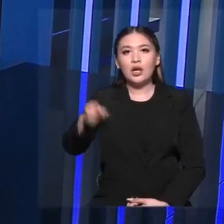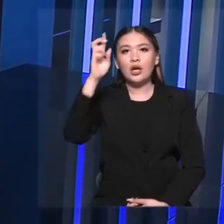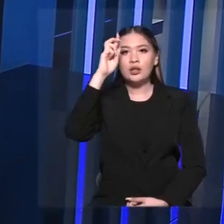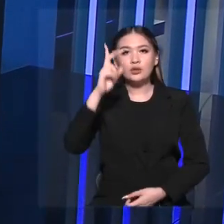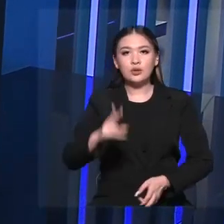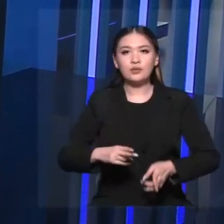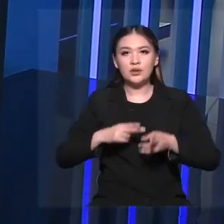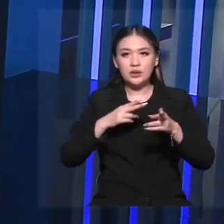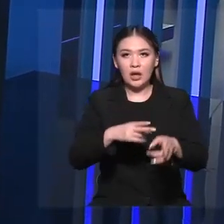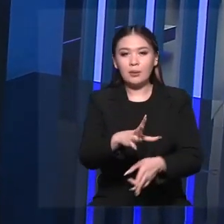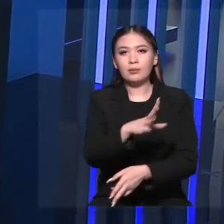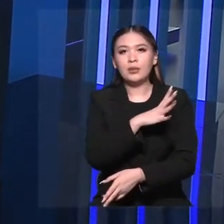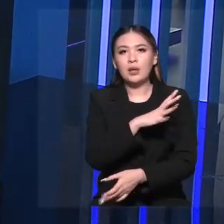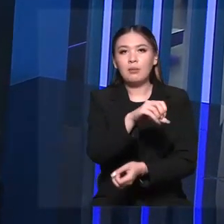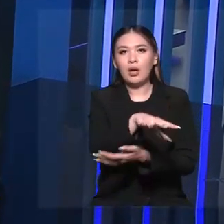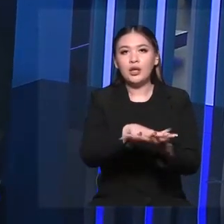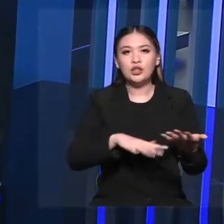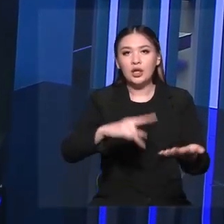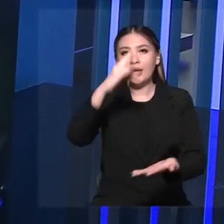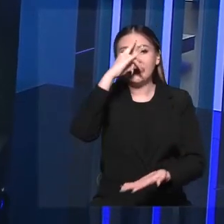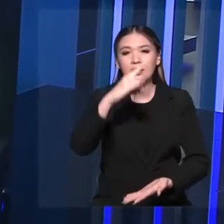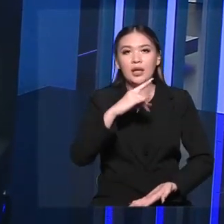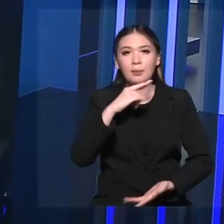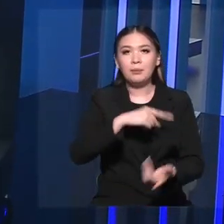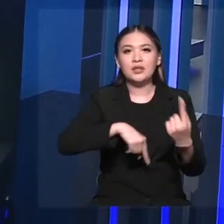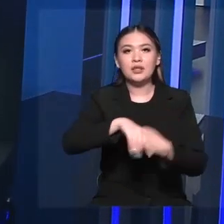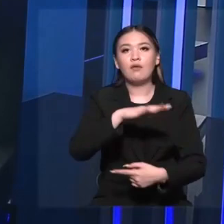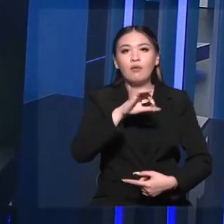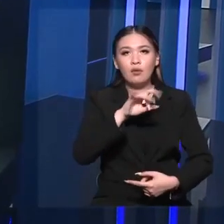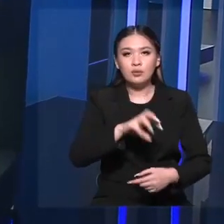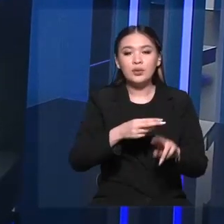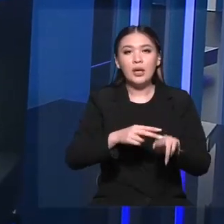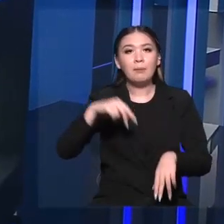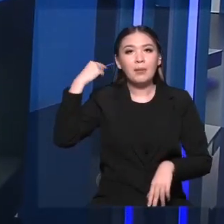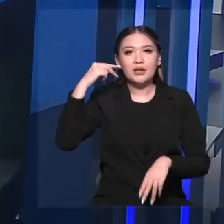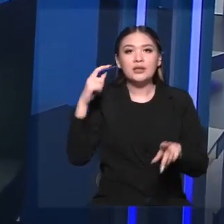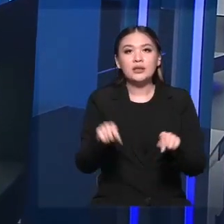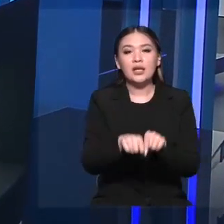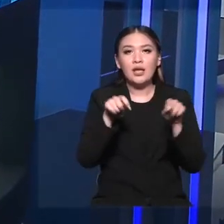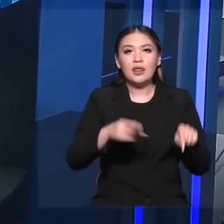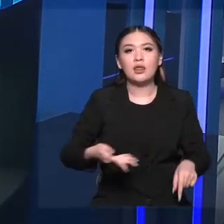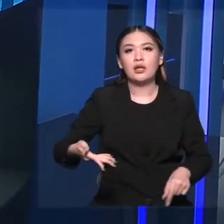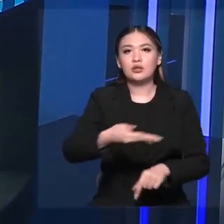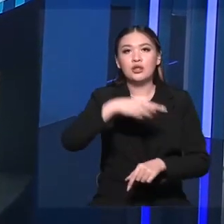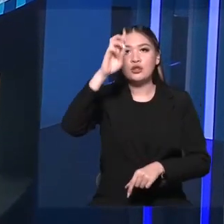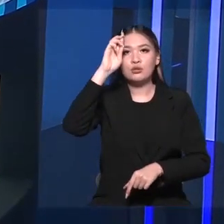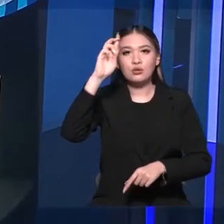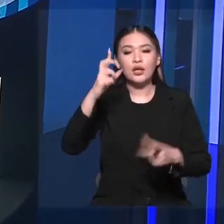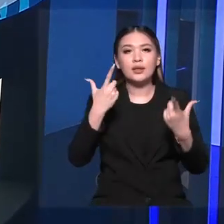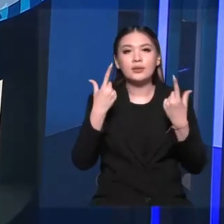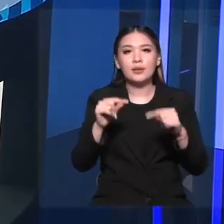Государственный визит продолжился на казахстанско-сингапурском бизнес-форуме. Там президент заявил о создании в нашей стране такой среды,